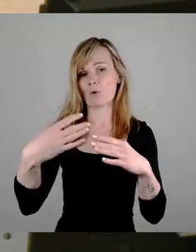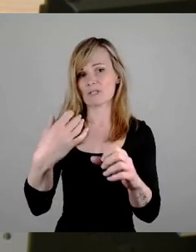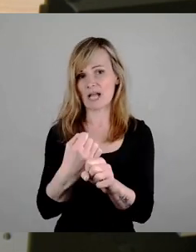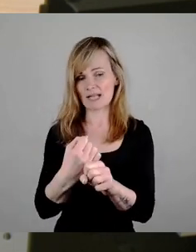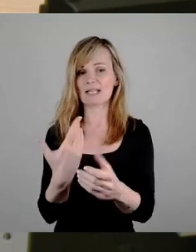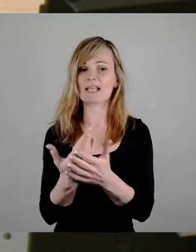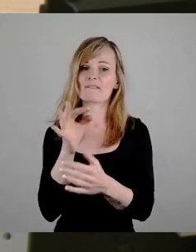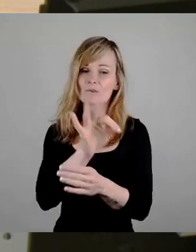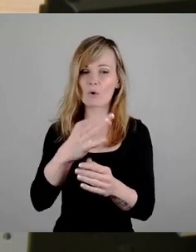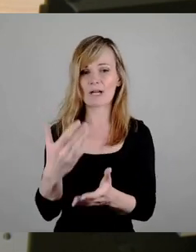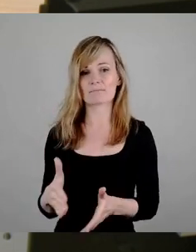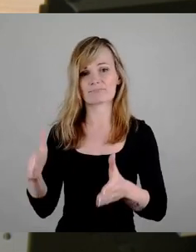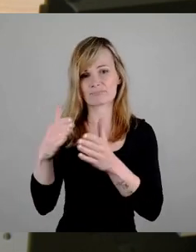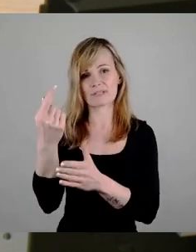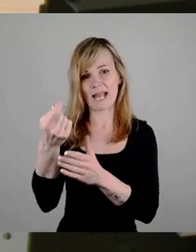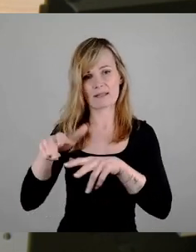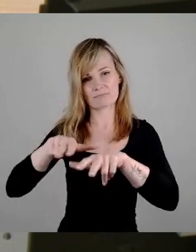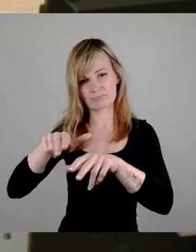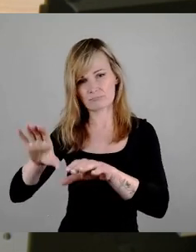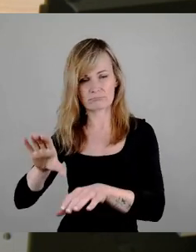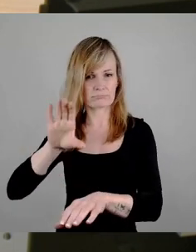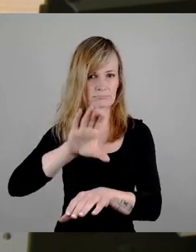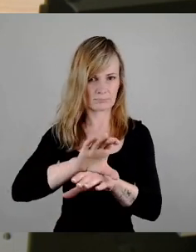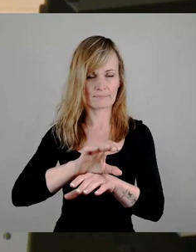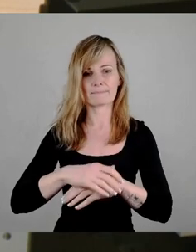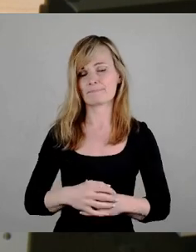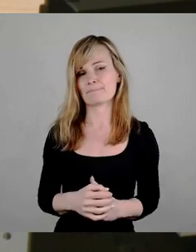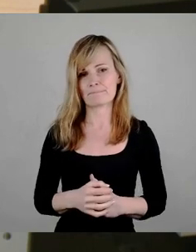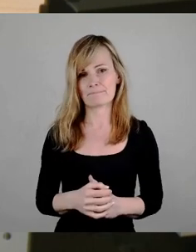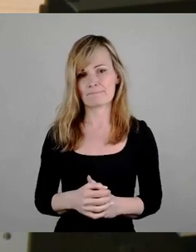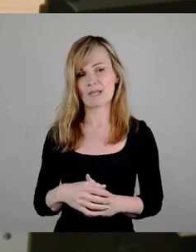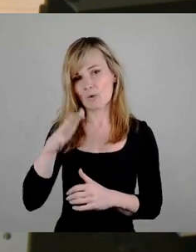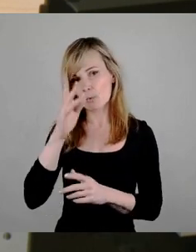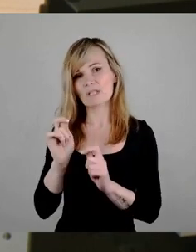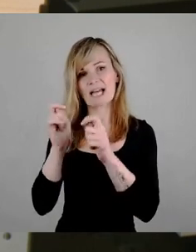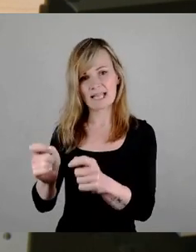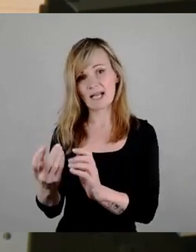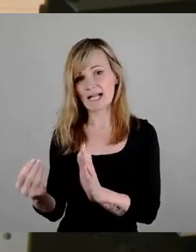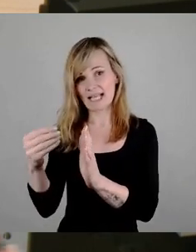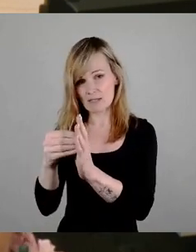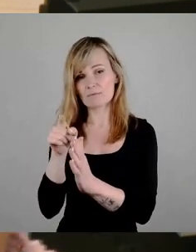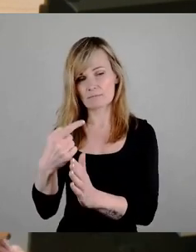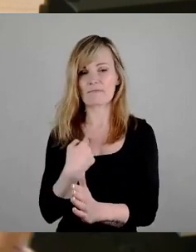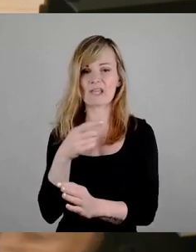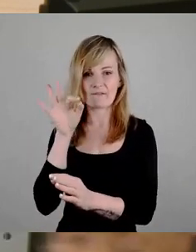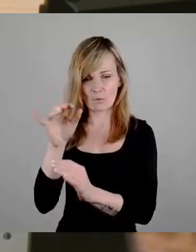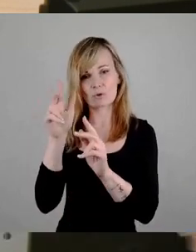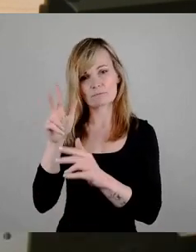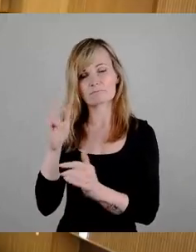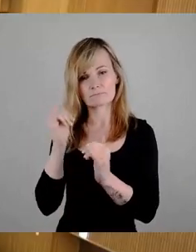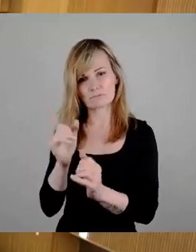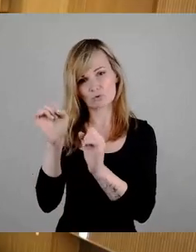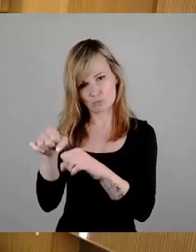Gelder einbringen. Dem ergänzenden Grünen-Antrag werden wir auch zustimmen. Dankeschön.